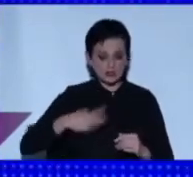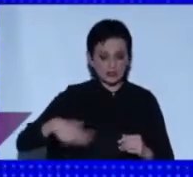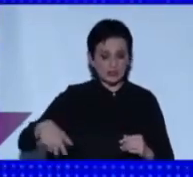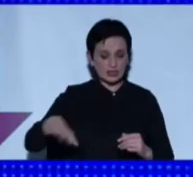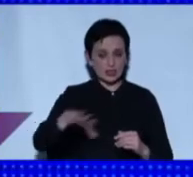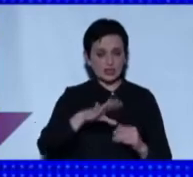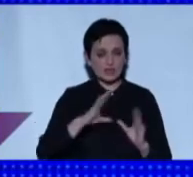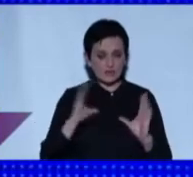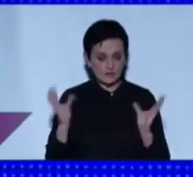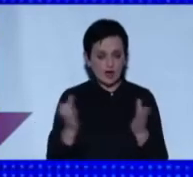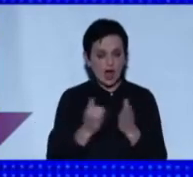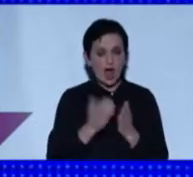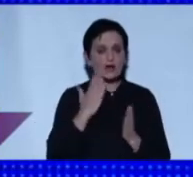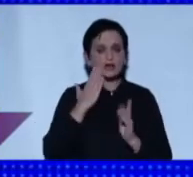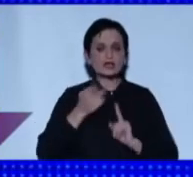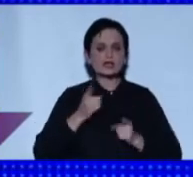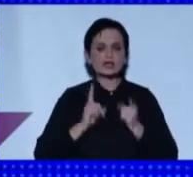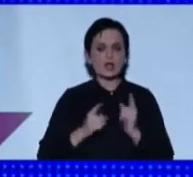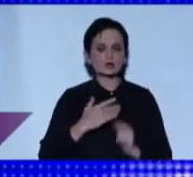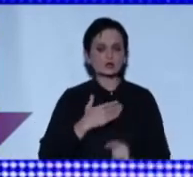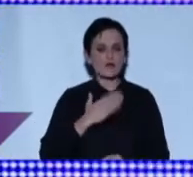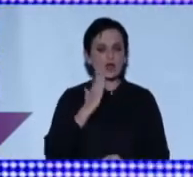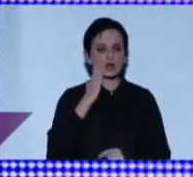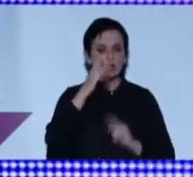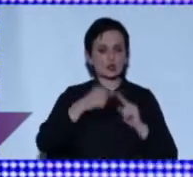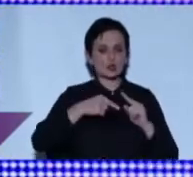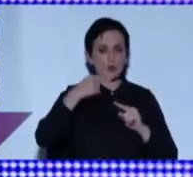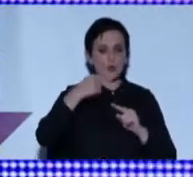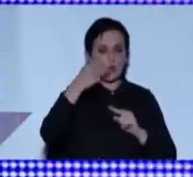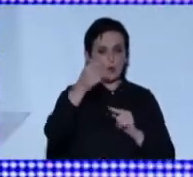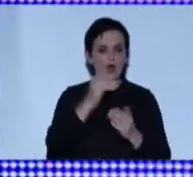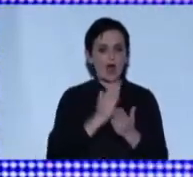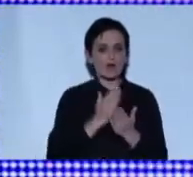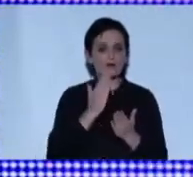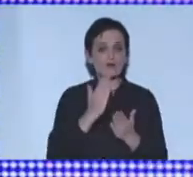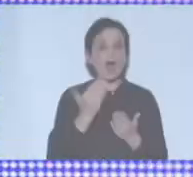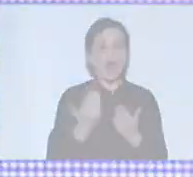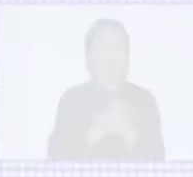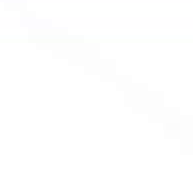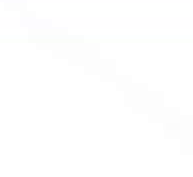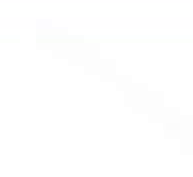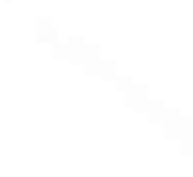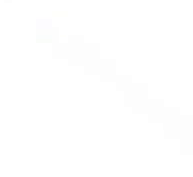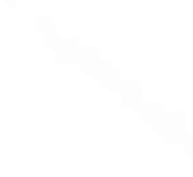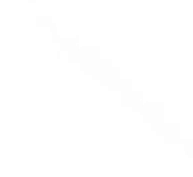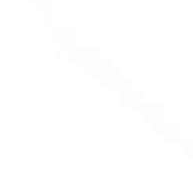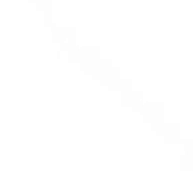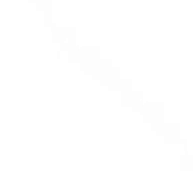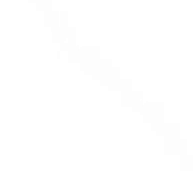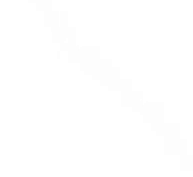არის რეალურად ჩვენი მომავალი და ახალ წელს შევხვდეთ ახალი გეგმებით.